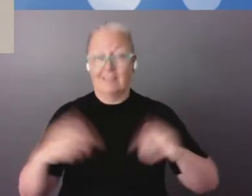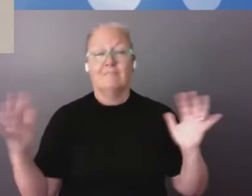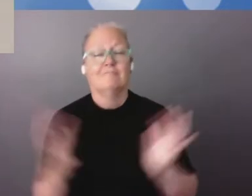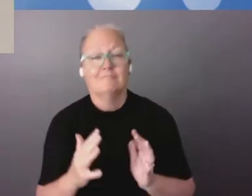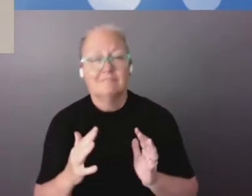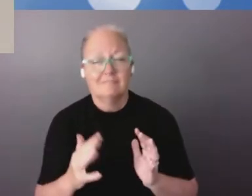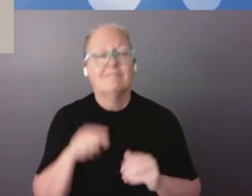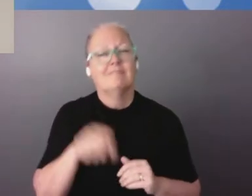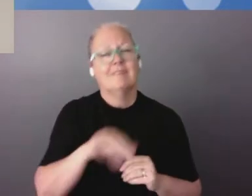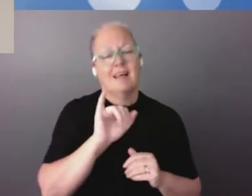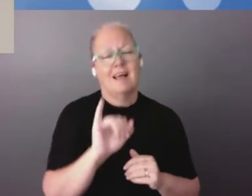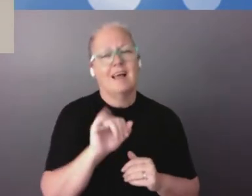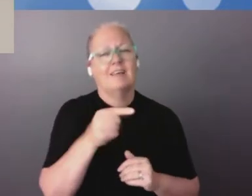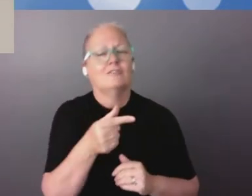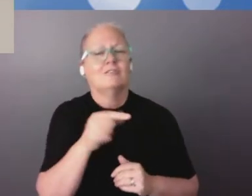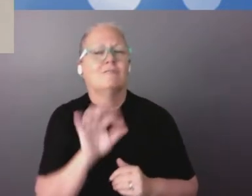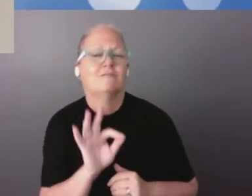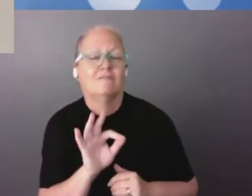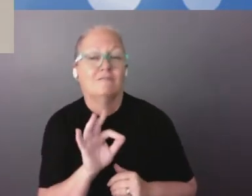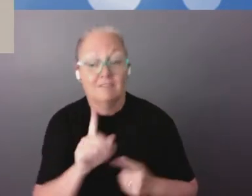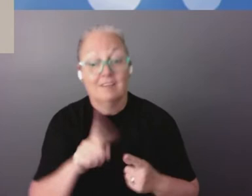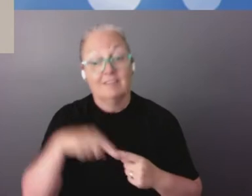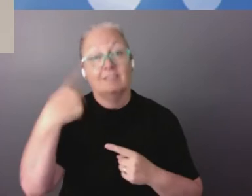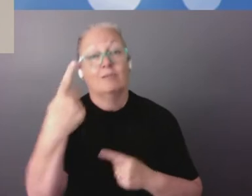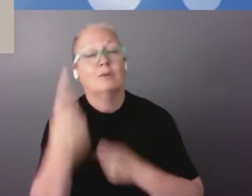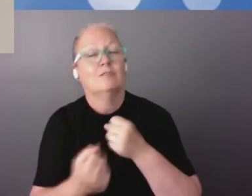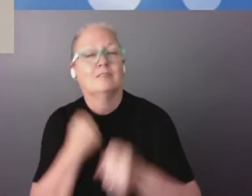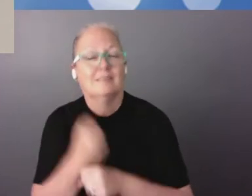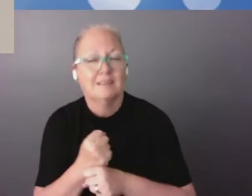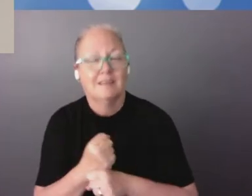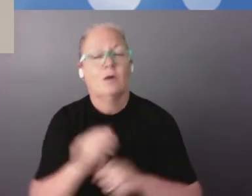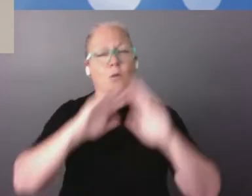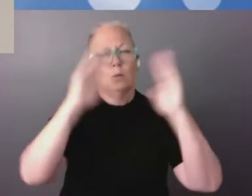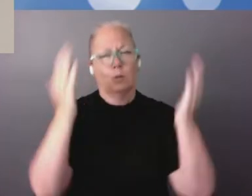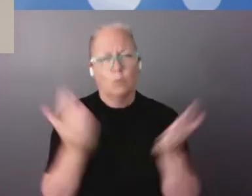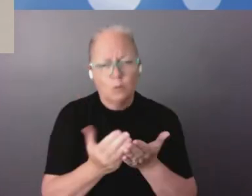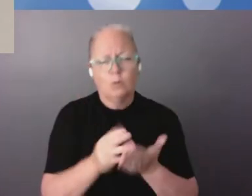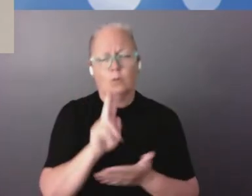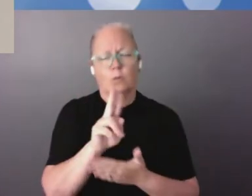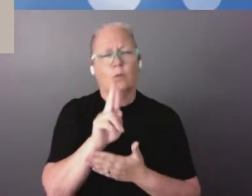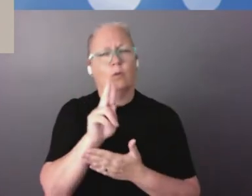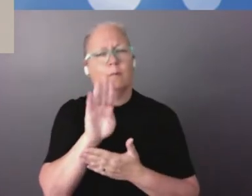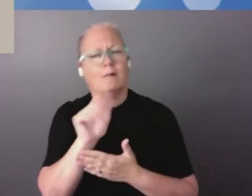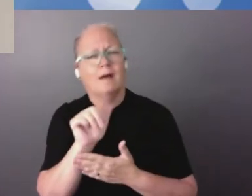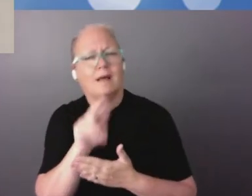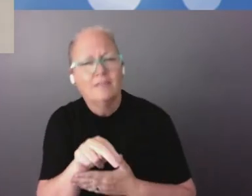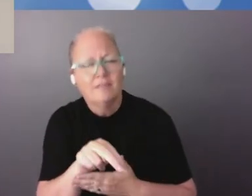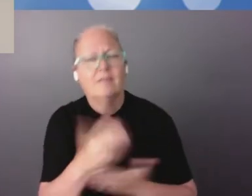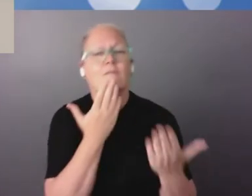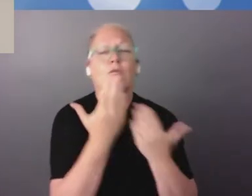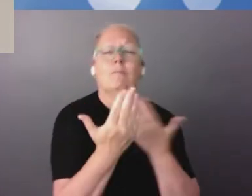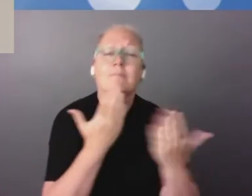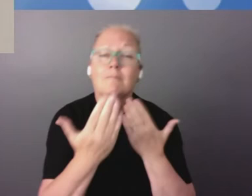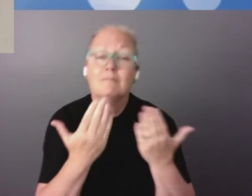وفي السنة القادمة أيضا سنلتقي لقاء آخر. هذا يعطي